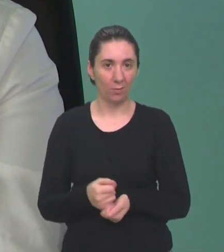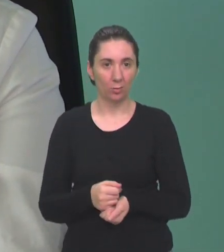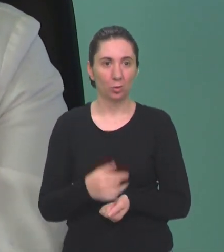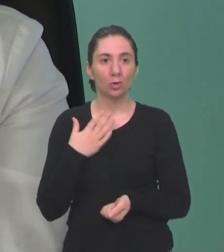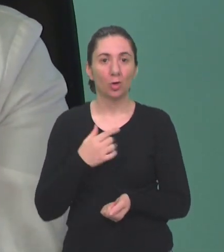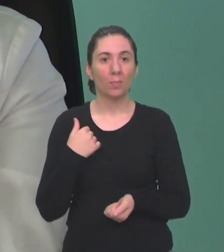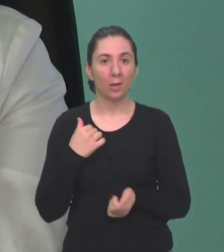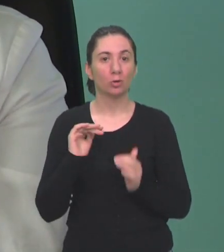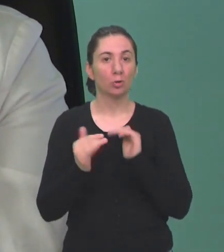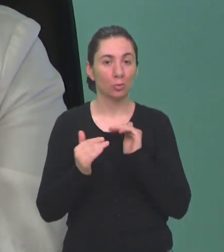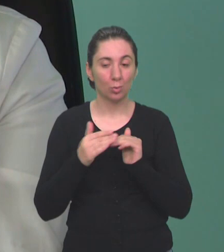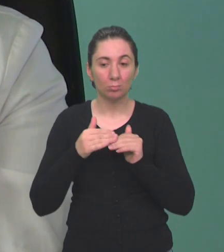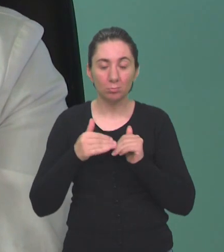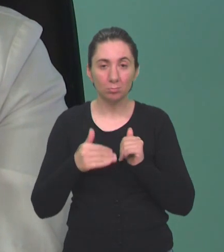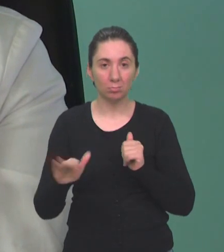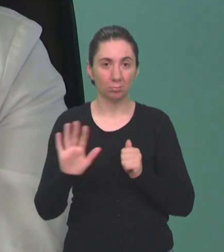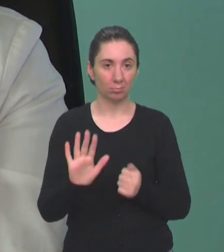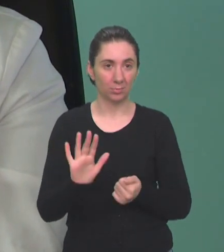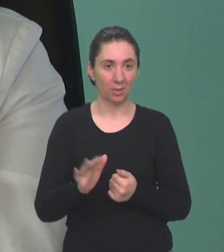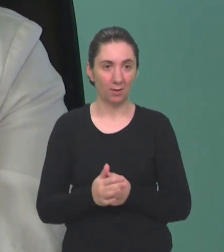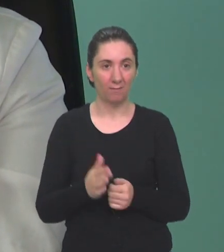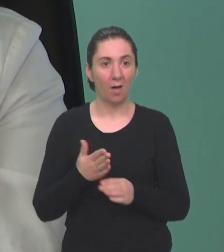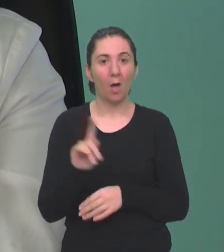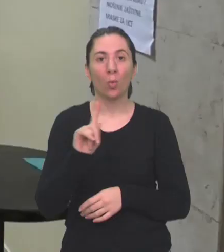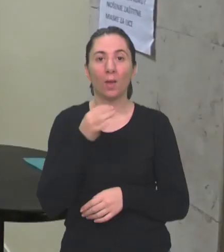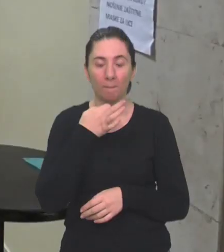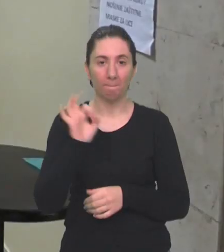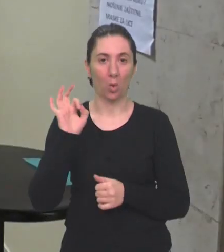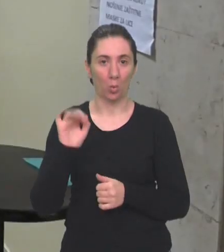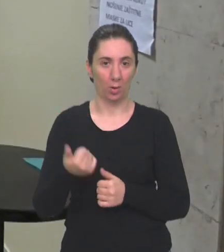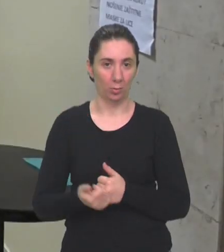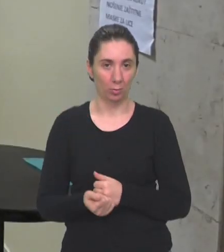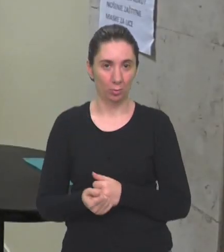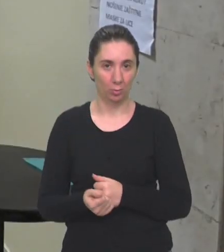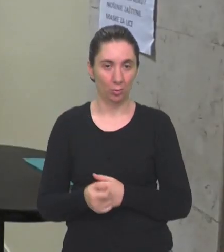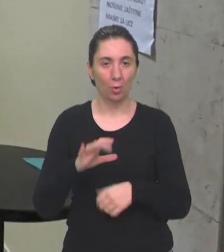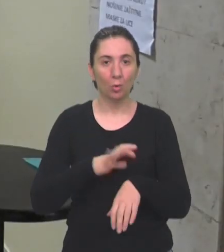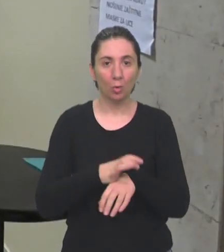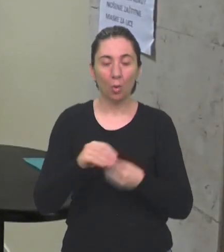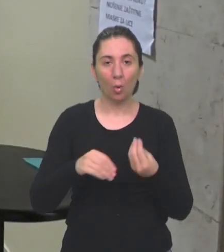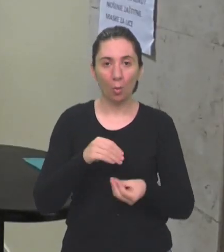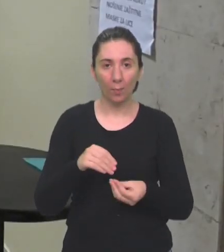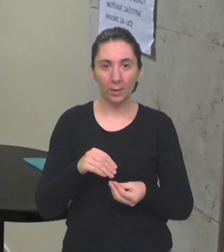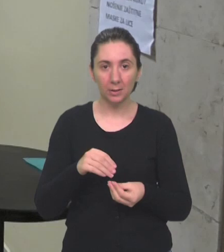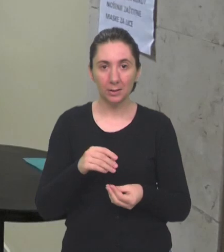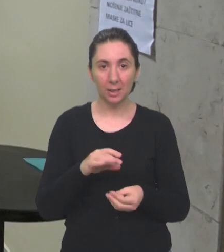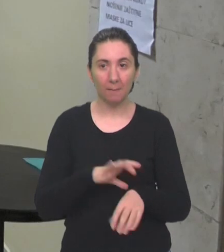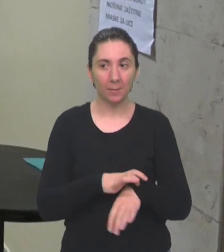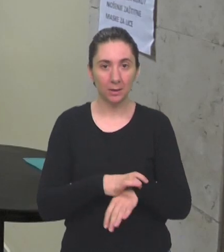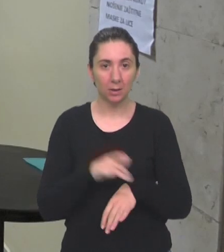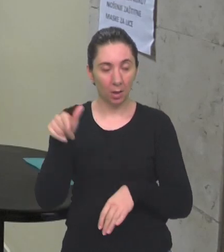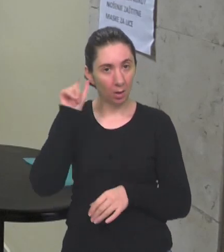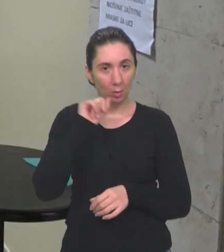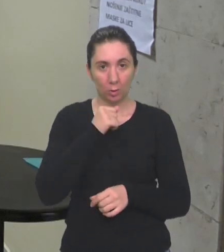i želim da naša suradnja bude i dalje takva, ako ne i bolja. Činjenica je da doktora obiteljske medicine u